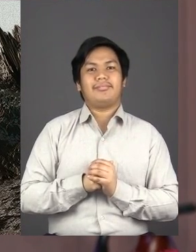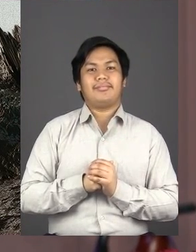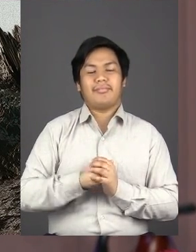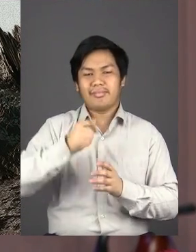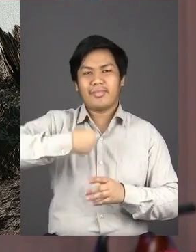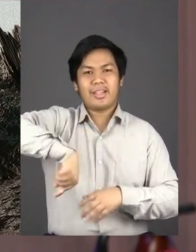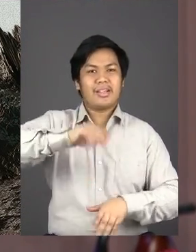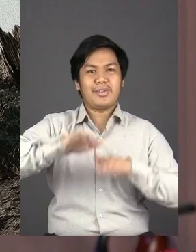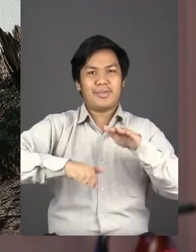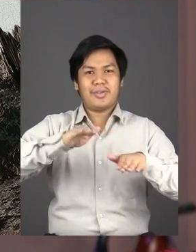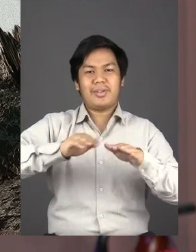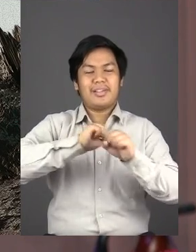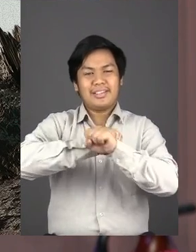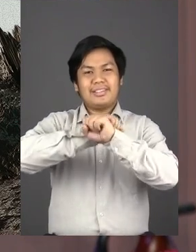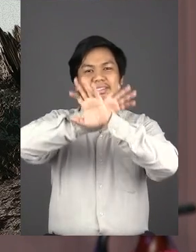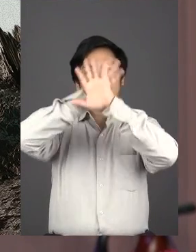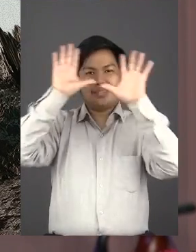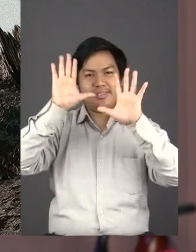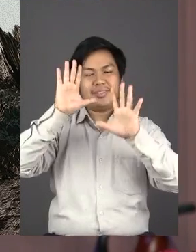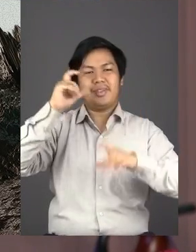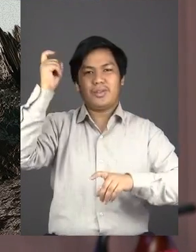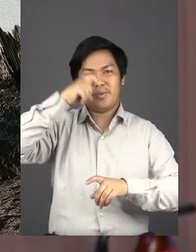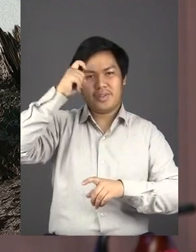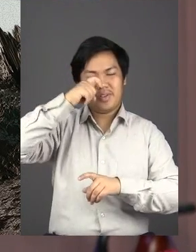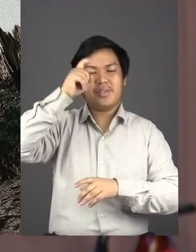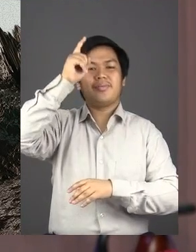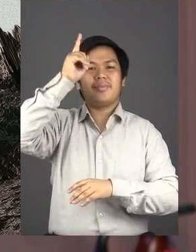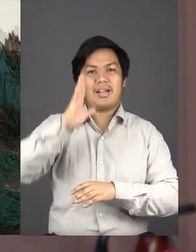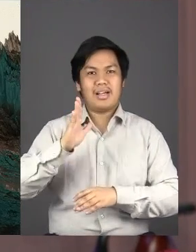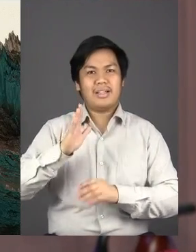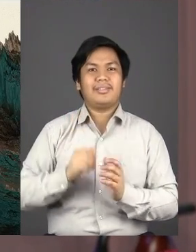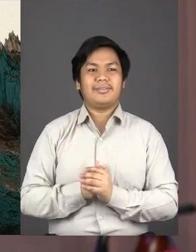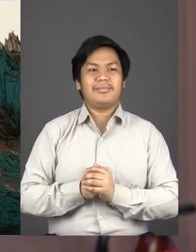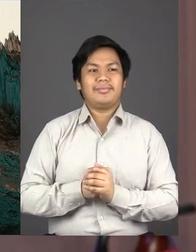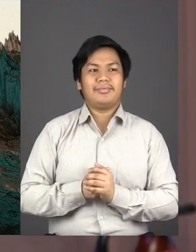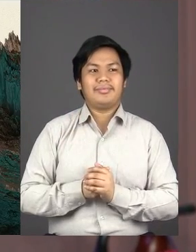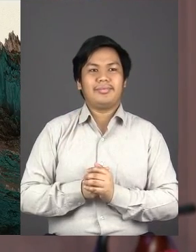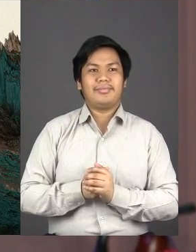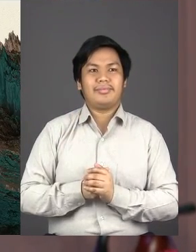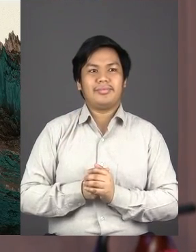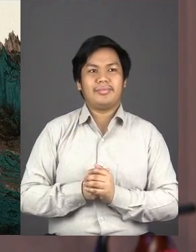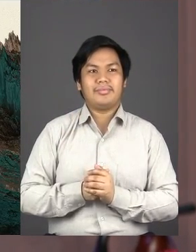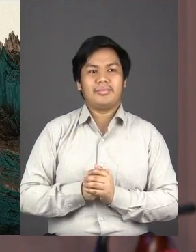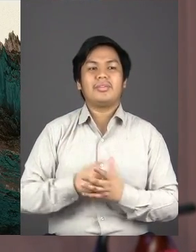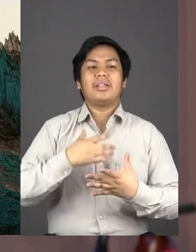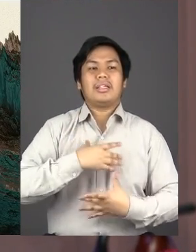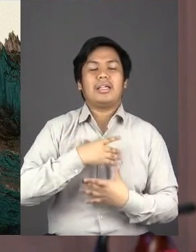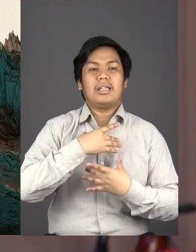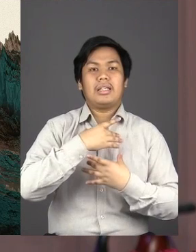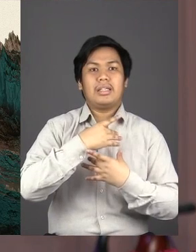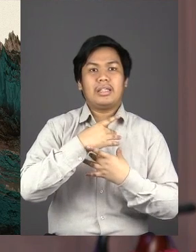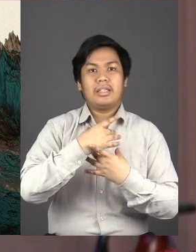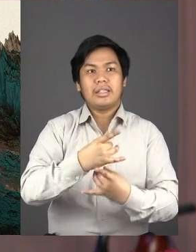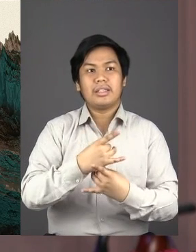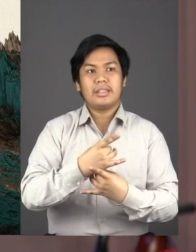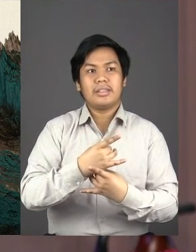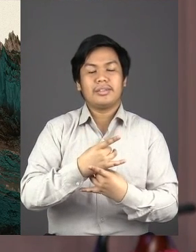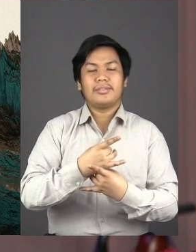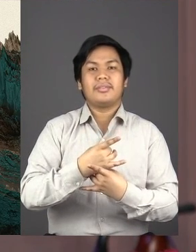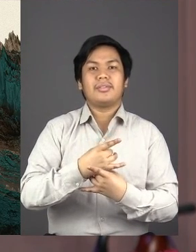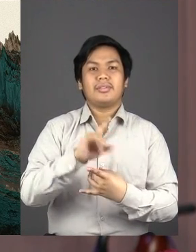Lumakad tayo sa kaliwanagan at karunungan ng ating Diyos. Laging ninanais ang Kanyang